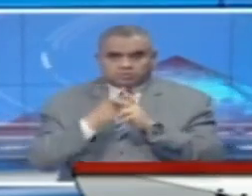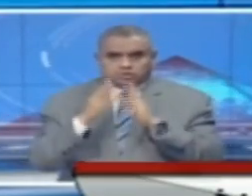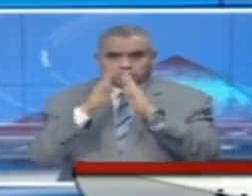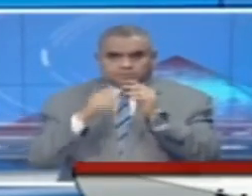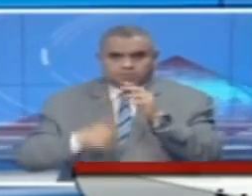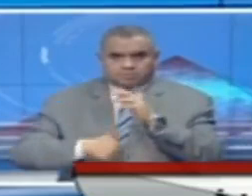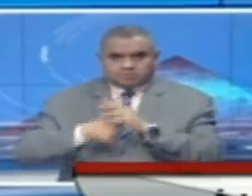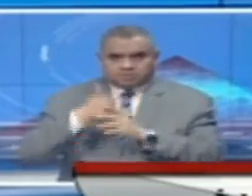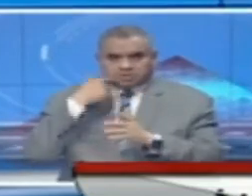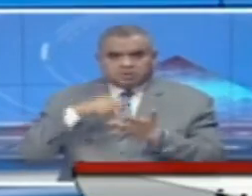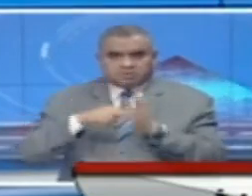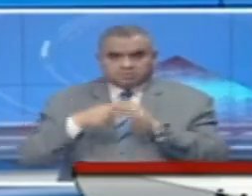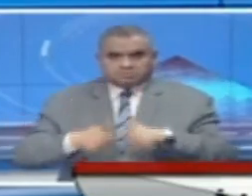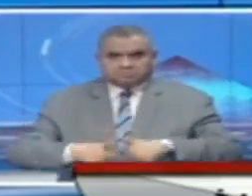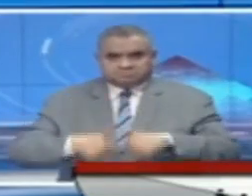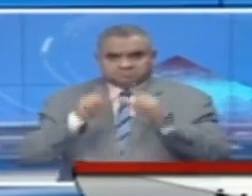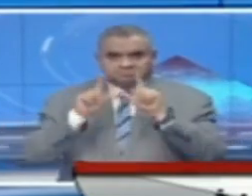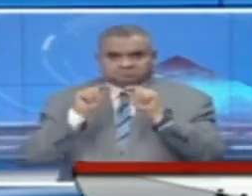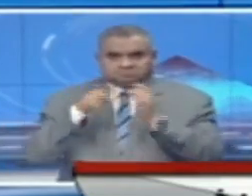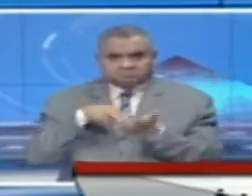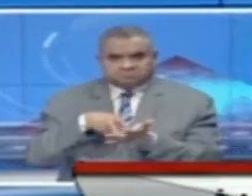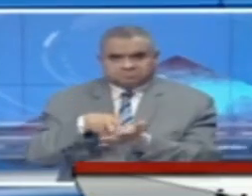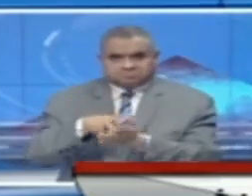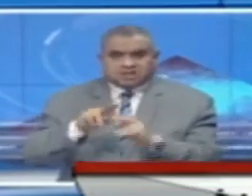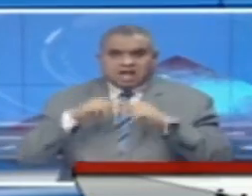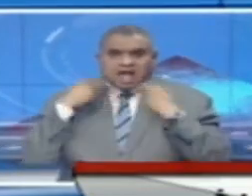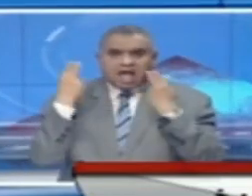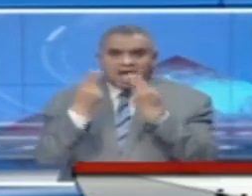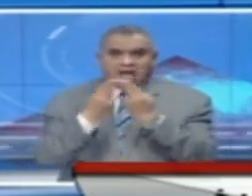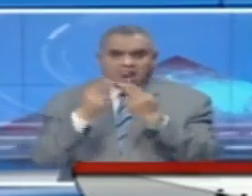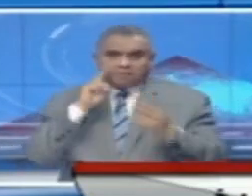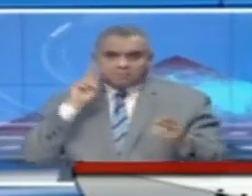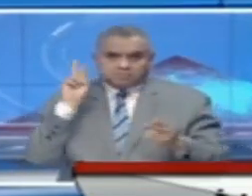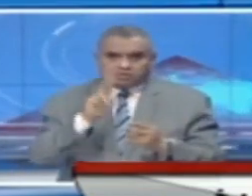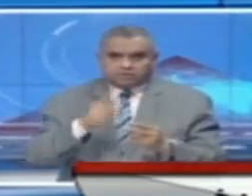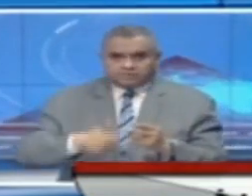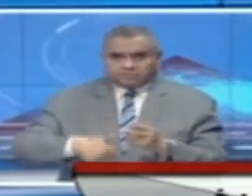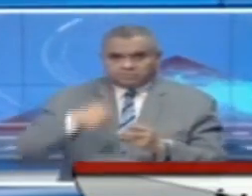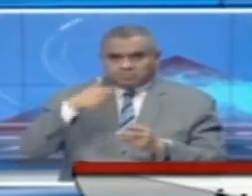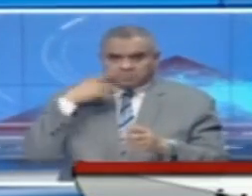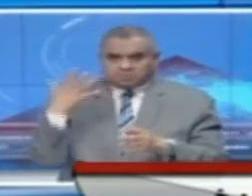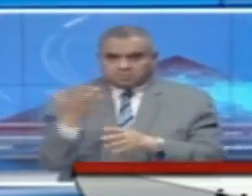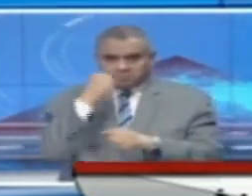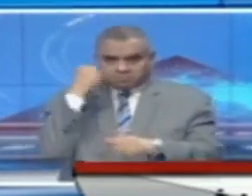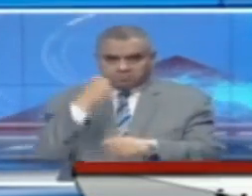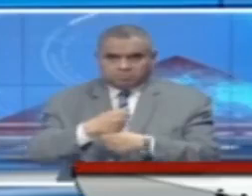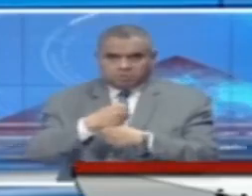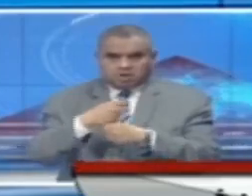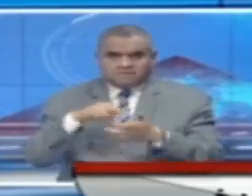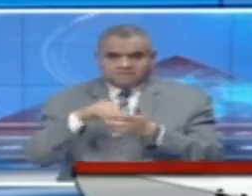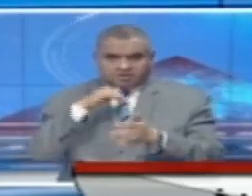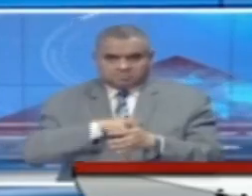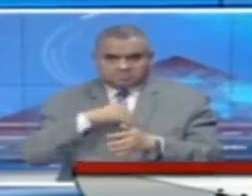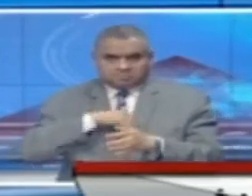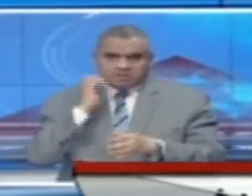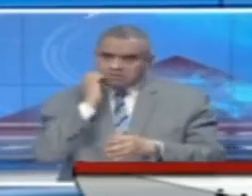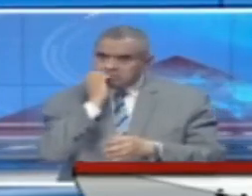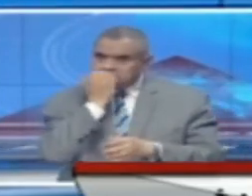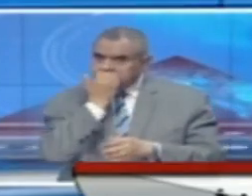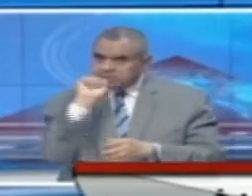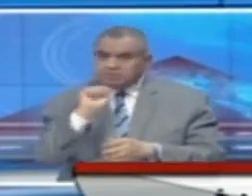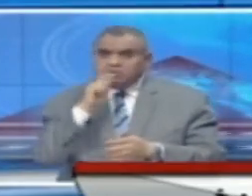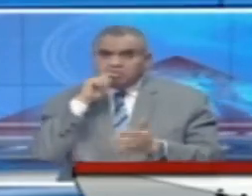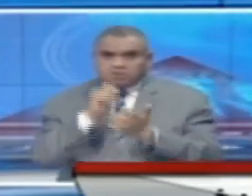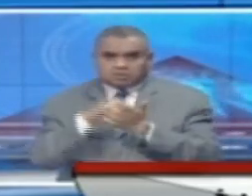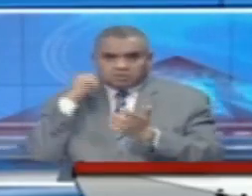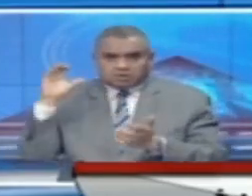بها الشعب المصري العظيم مساره ليثبت للعالم أجمع أن إرادته صلبة لا تلين. كما أكد الرئيس